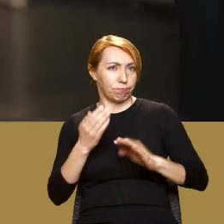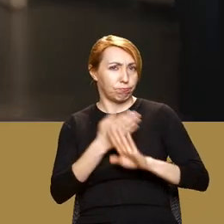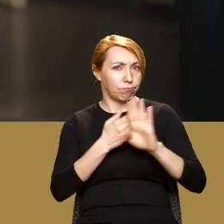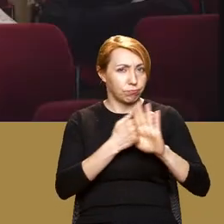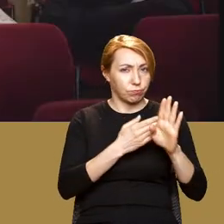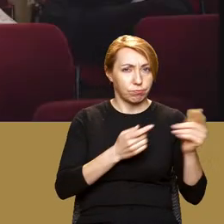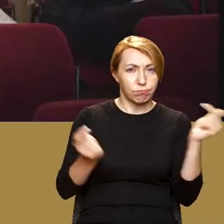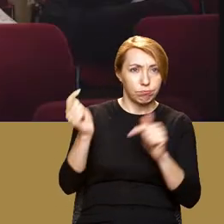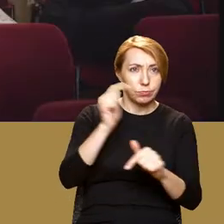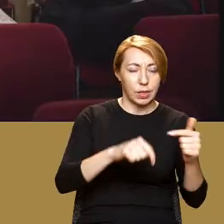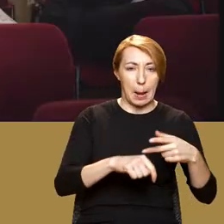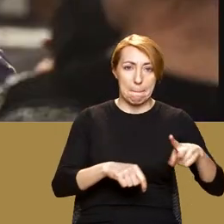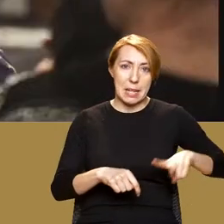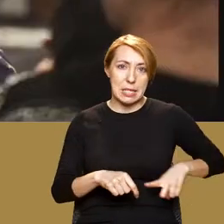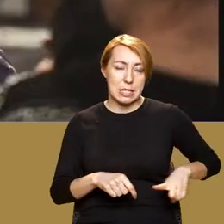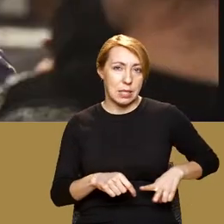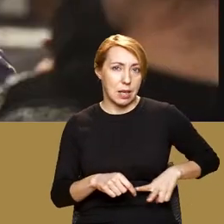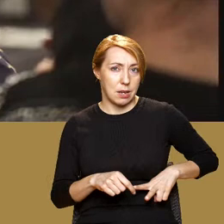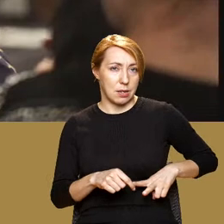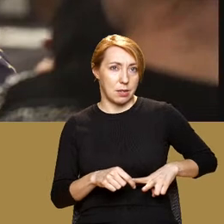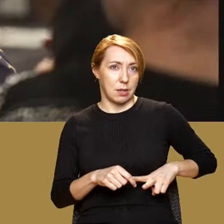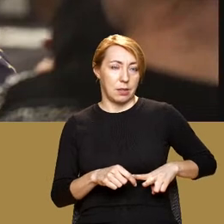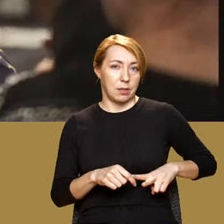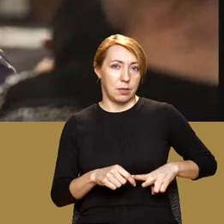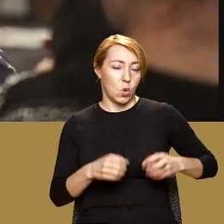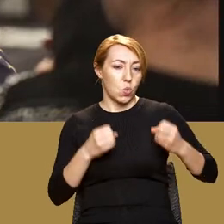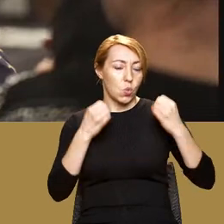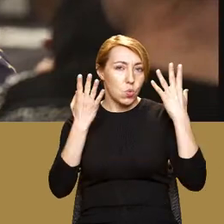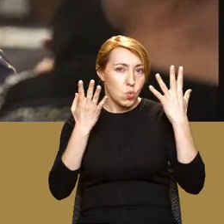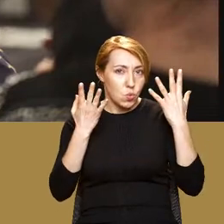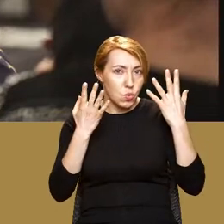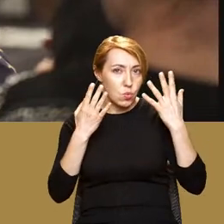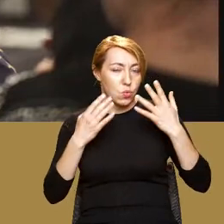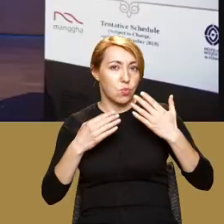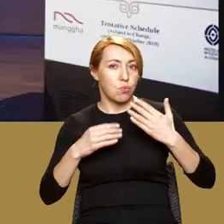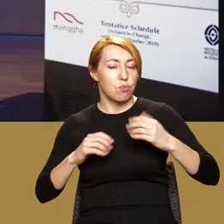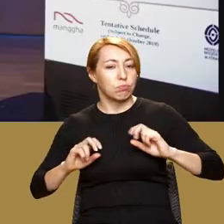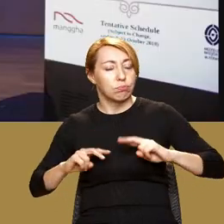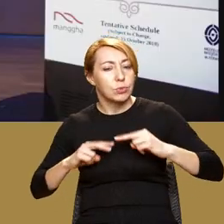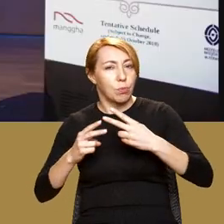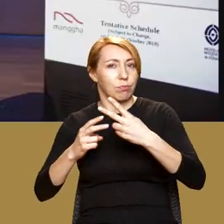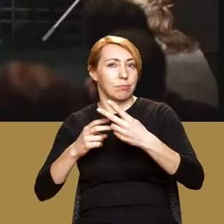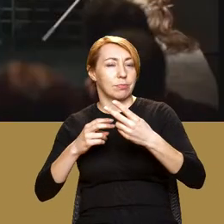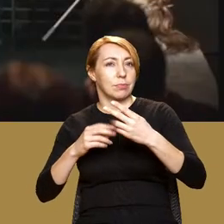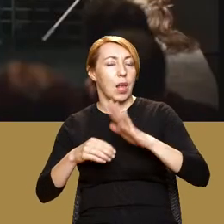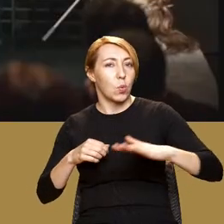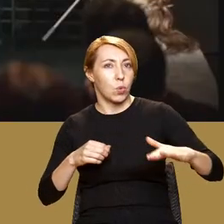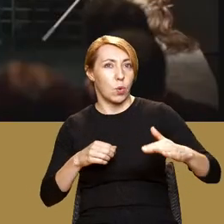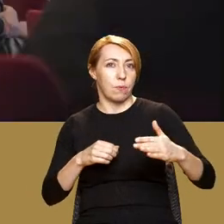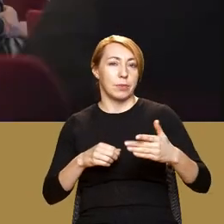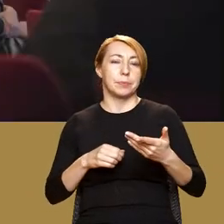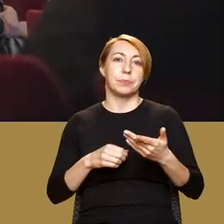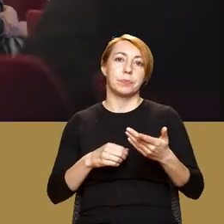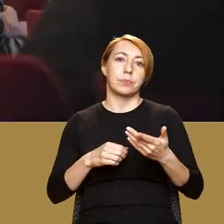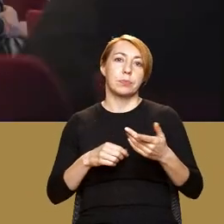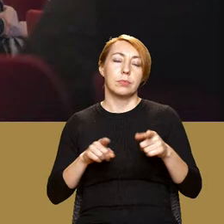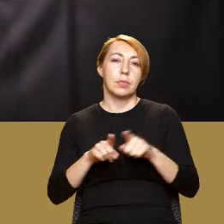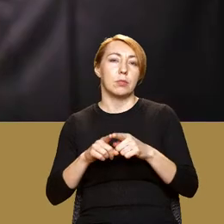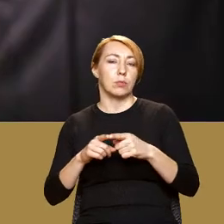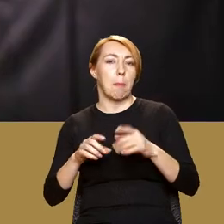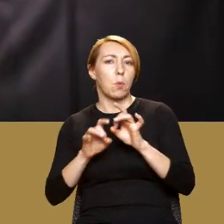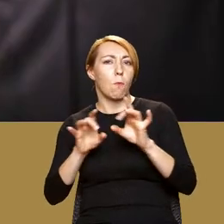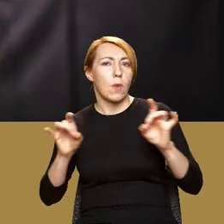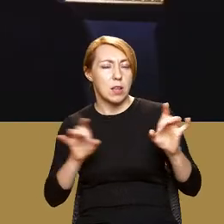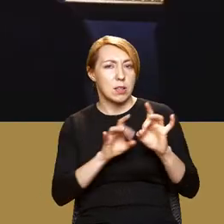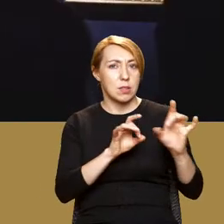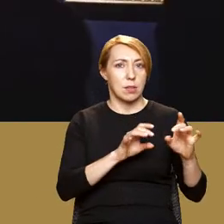przedstawicieli zarówno Ministerstwa Kultury i Dziedzictwa Narodowego, jak i MSZ-u. Gościliśmy również panów profesorów,